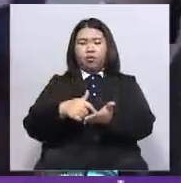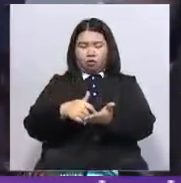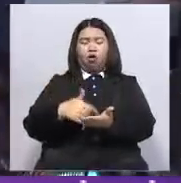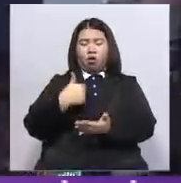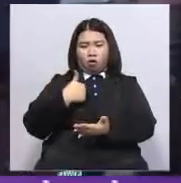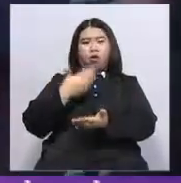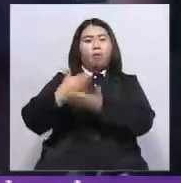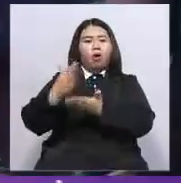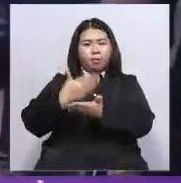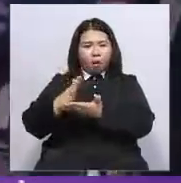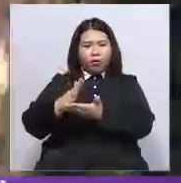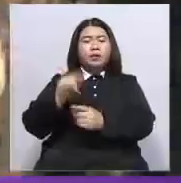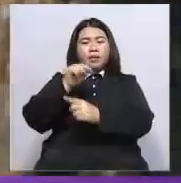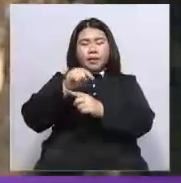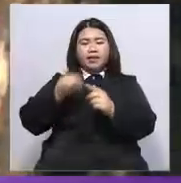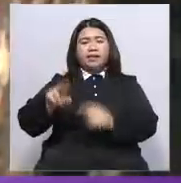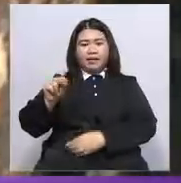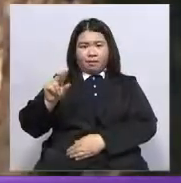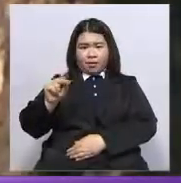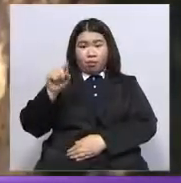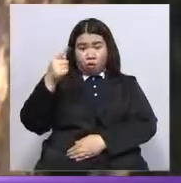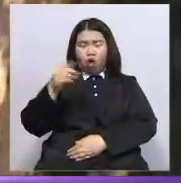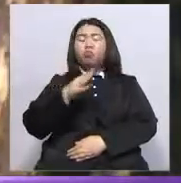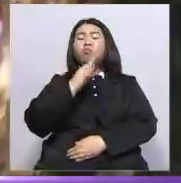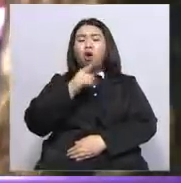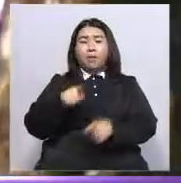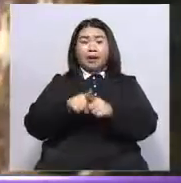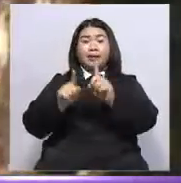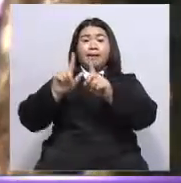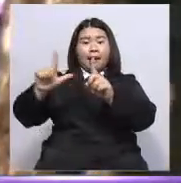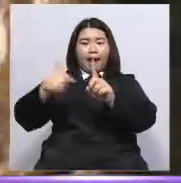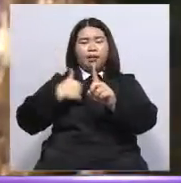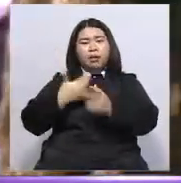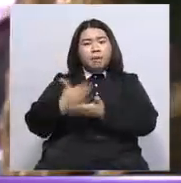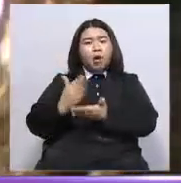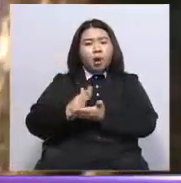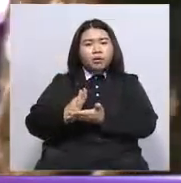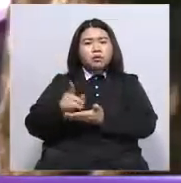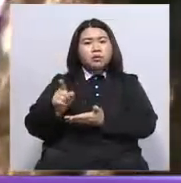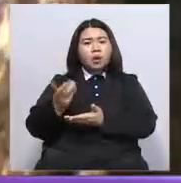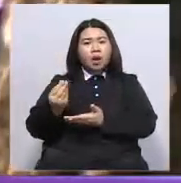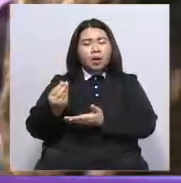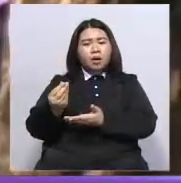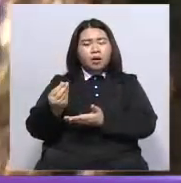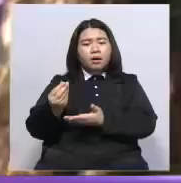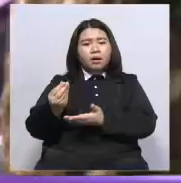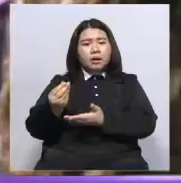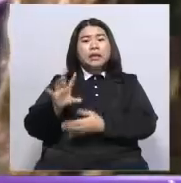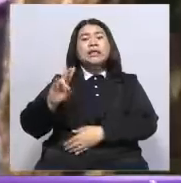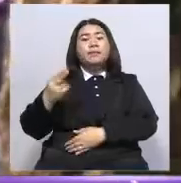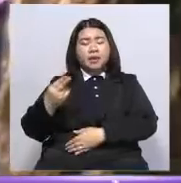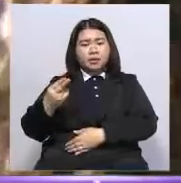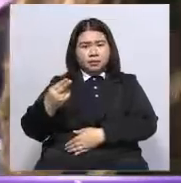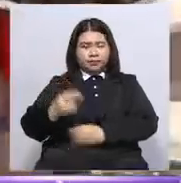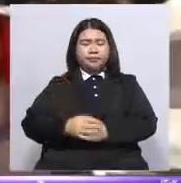ายเงินอยู่แค่ร้อยละ30ก็คือจากล้านหนึ่งดิฉันก็จ่ายแบงก์อยู่แค่70,000 บ